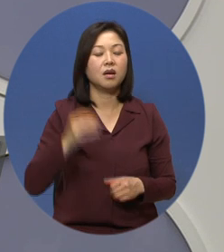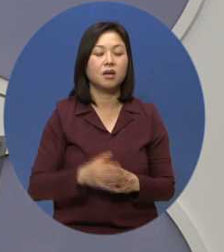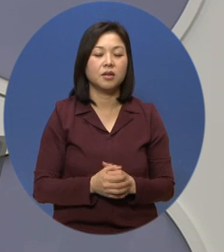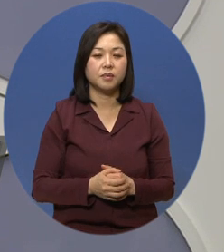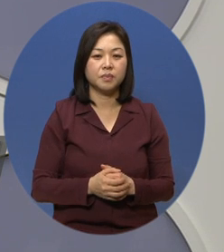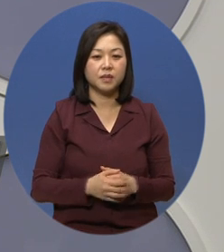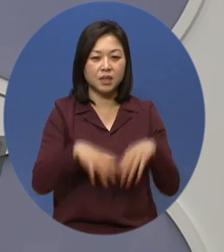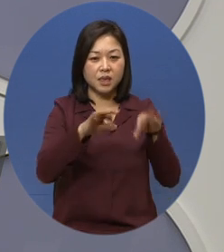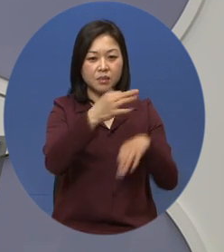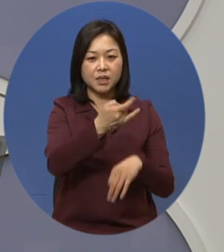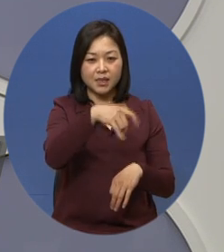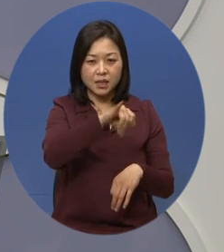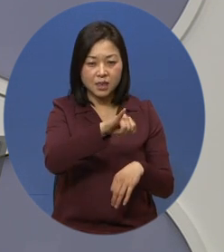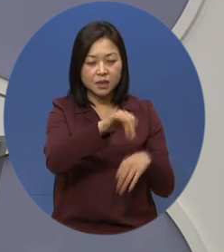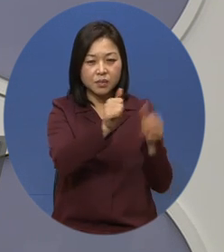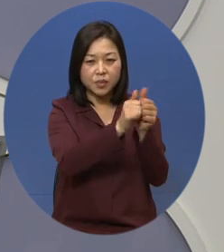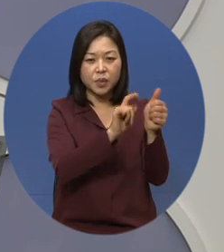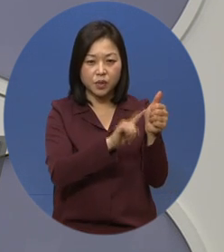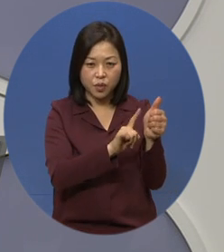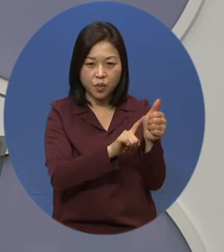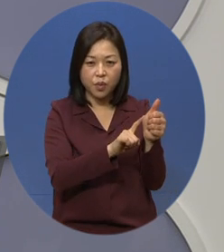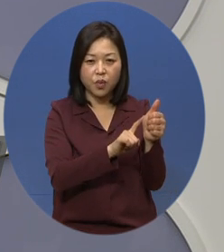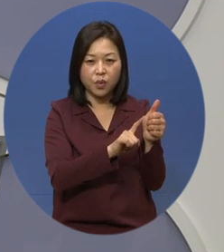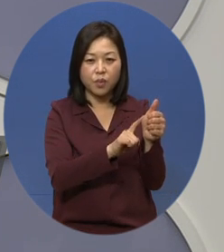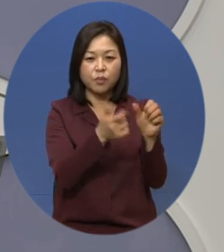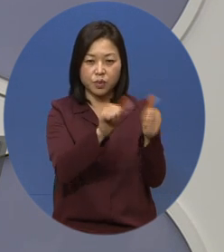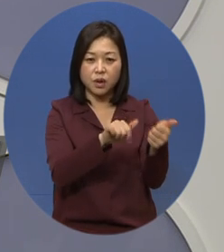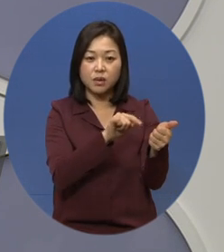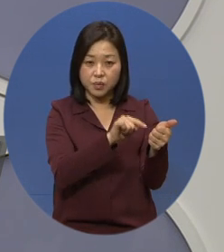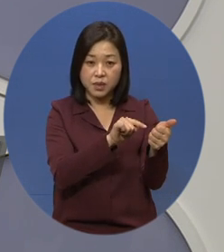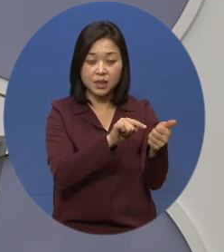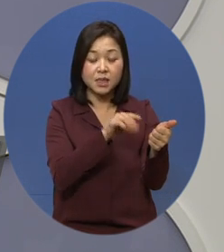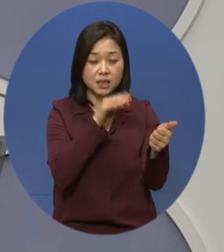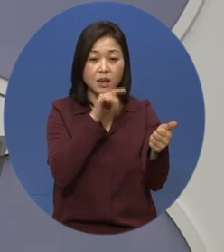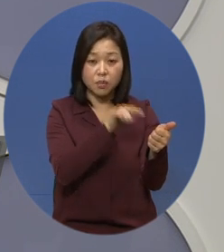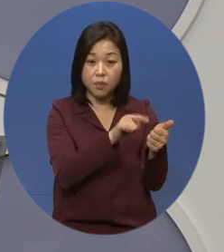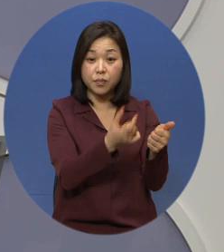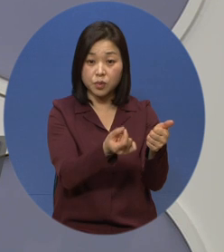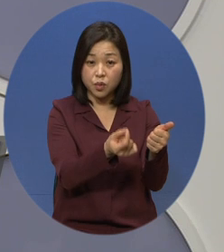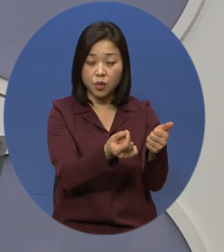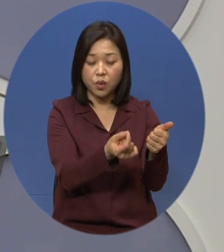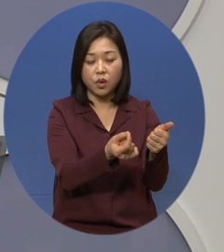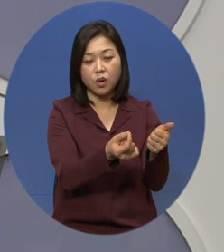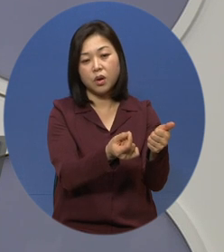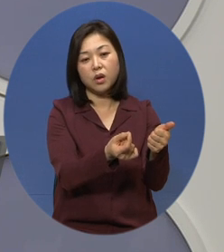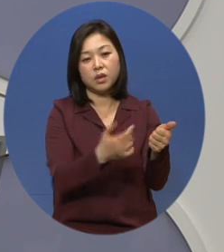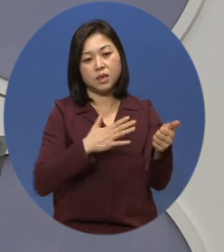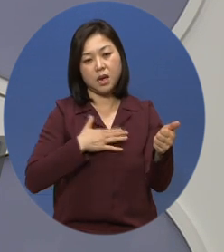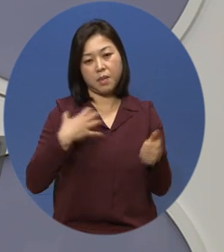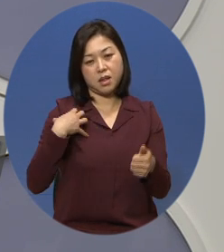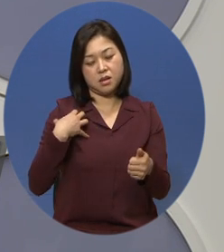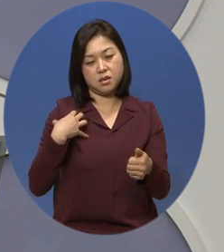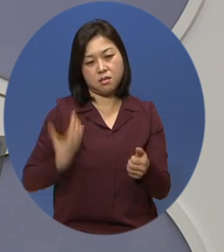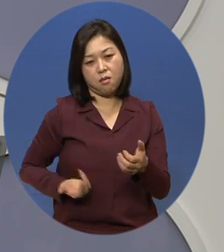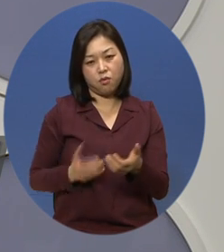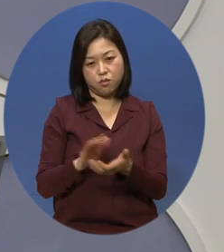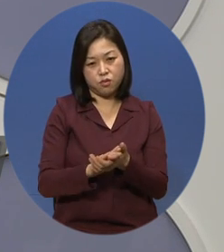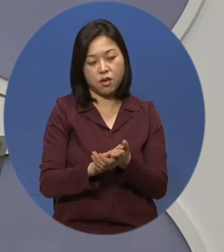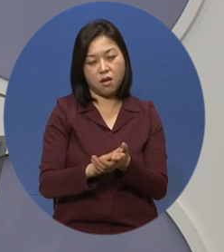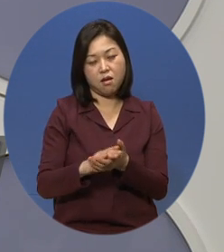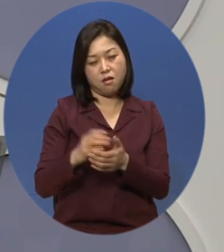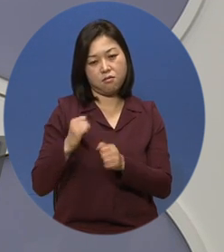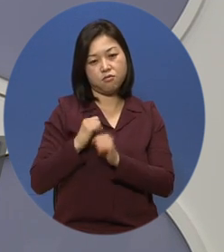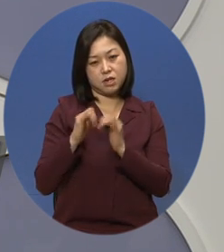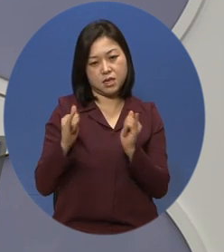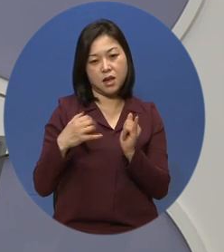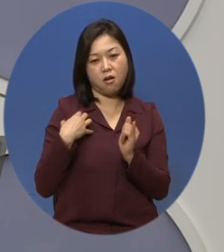기무 2기 돌아가신 그 실명 그 분도 그렇고 제가 맡은 그런 공수 부대원 하나의